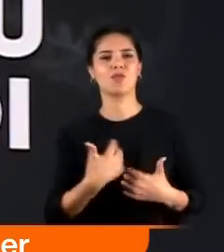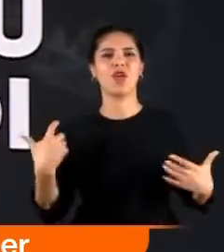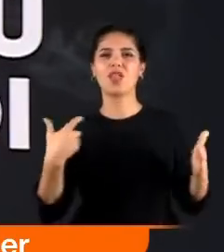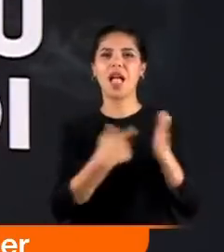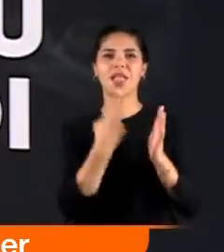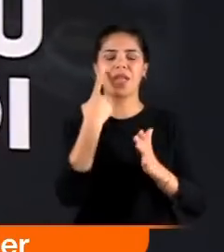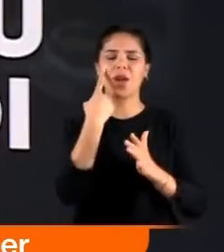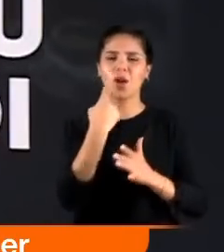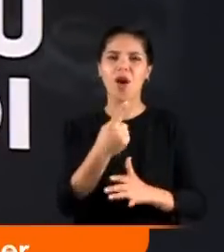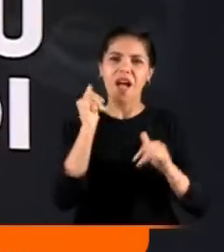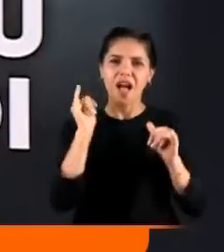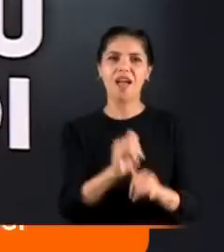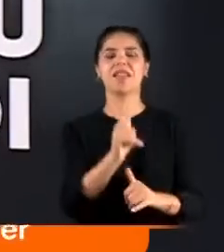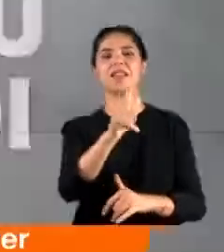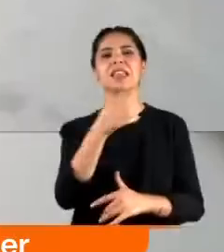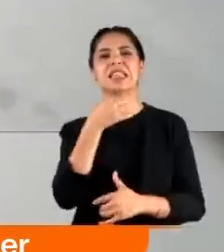ona geçit vermedi.